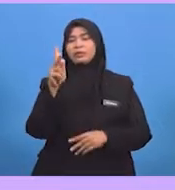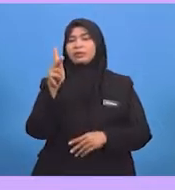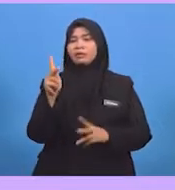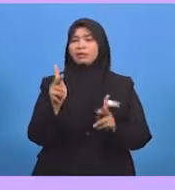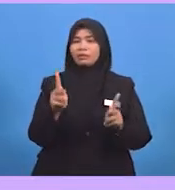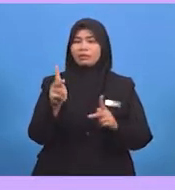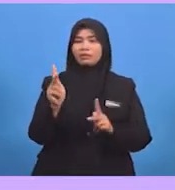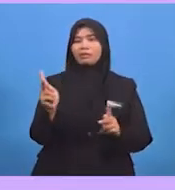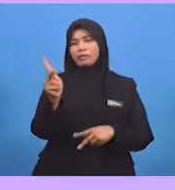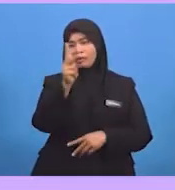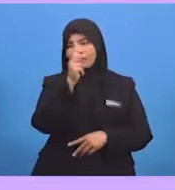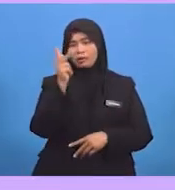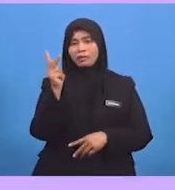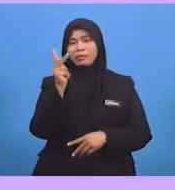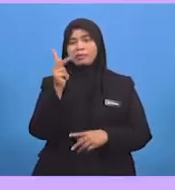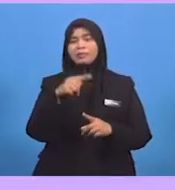di Mekah.